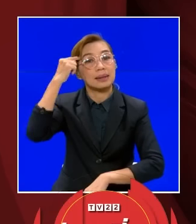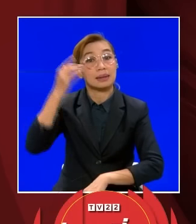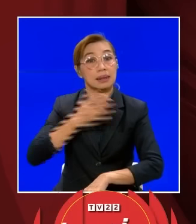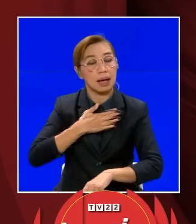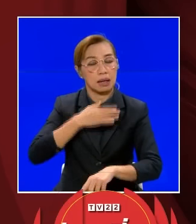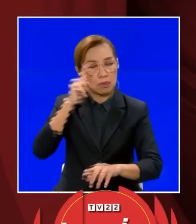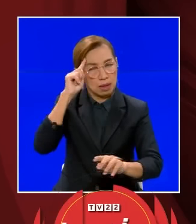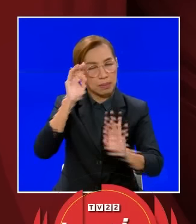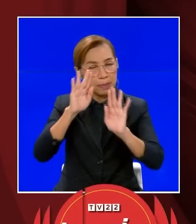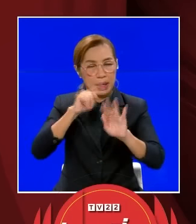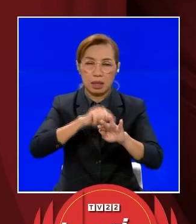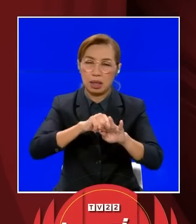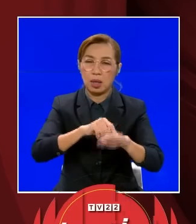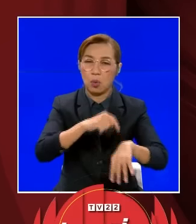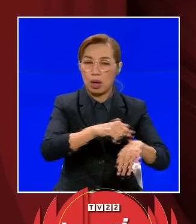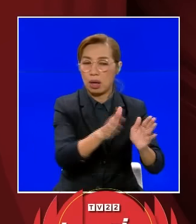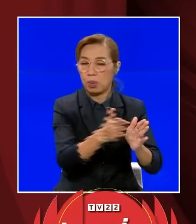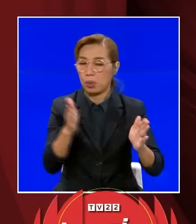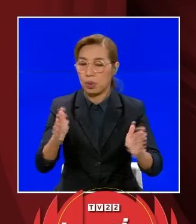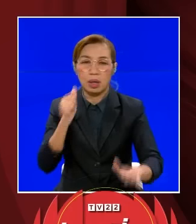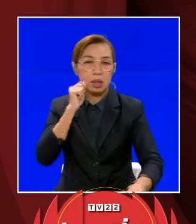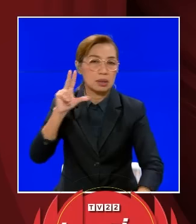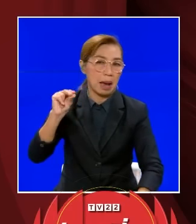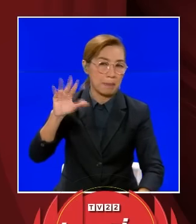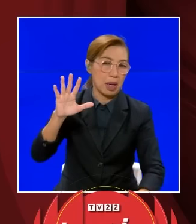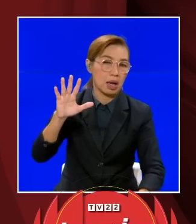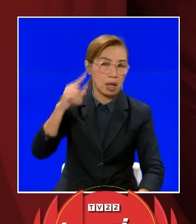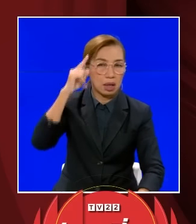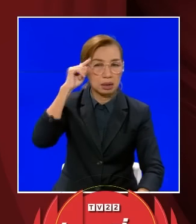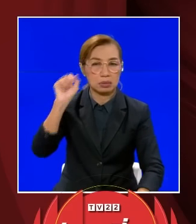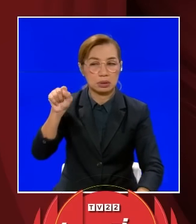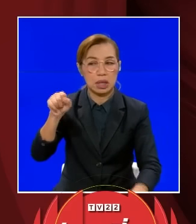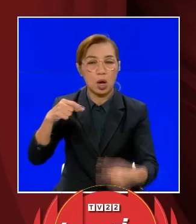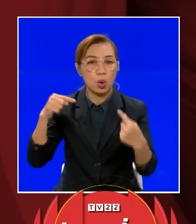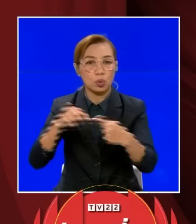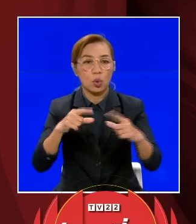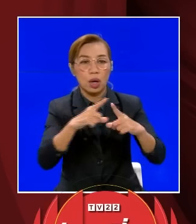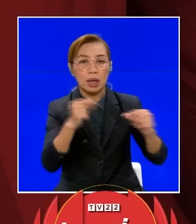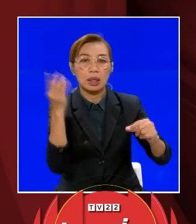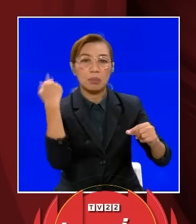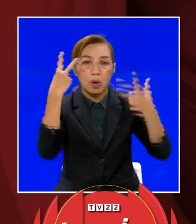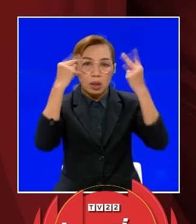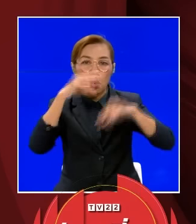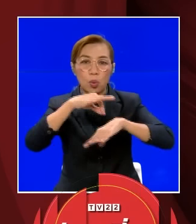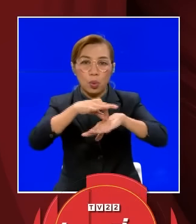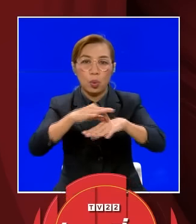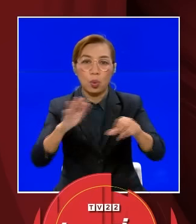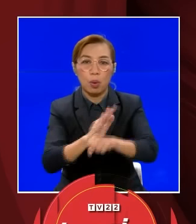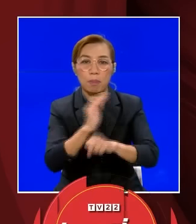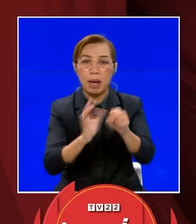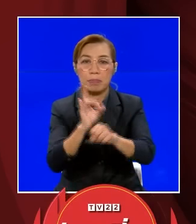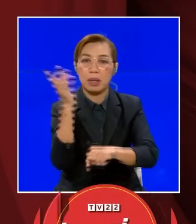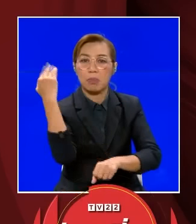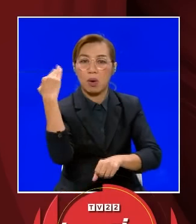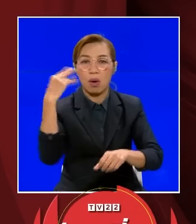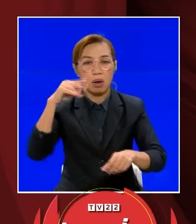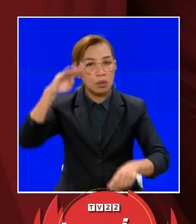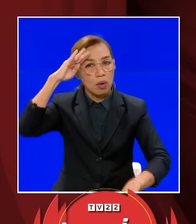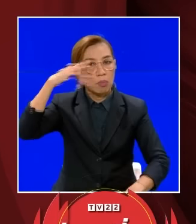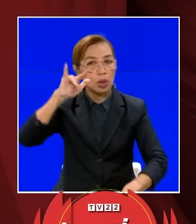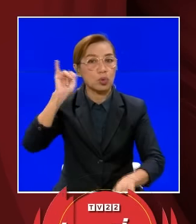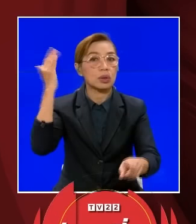ว่ารวมๆแล้วเนี่ยกรอบเวลา35วันกรอบเวลานี้ก็ใกล้เคียงกับคดีดำรงตำแหน่งนายกครบ8ปีของบิ๊กตู่เหมือนกันนะ